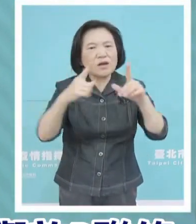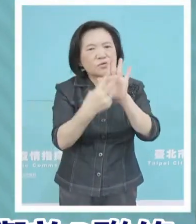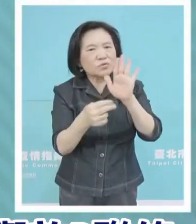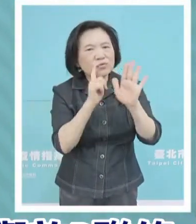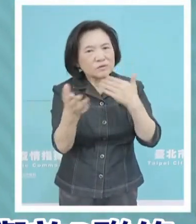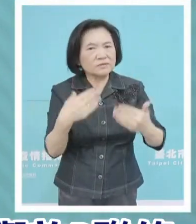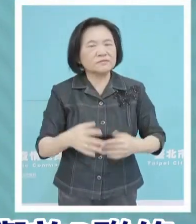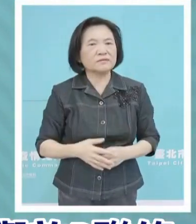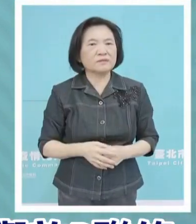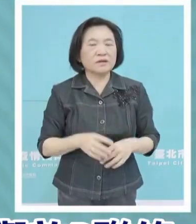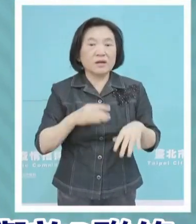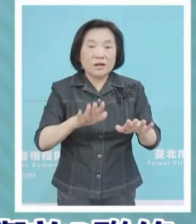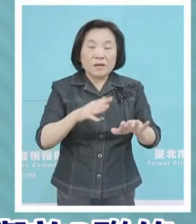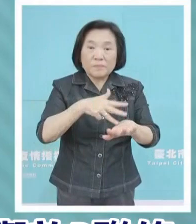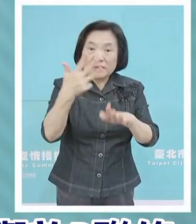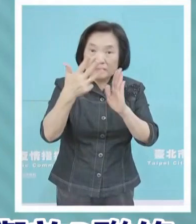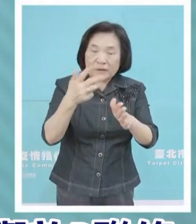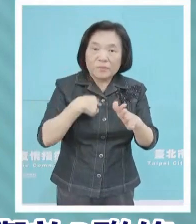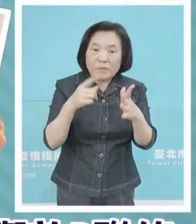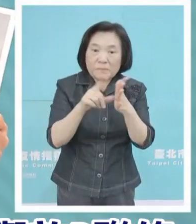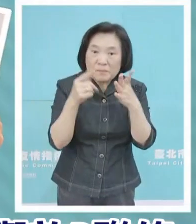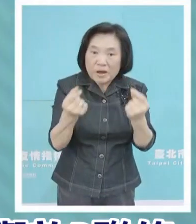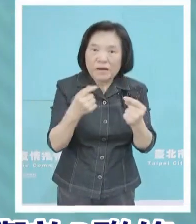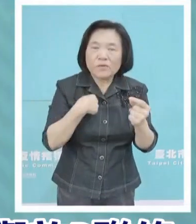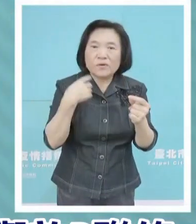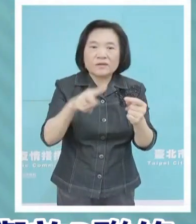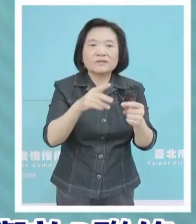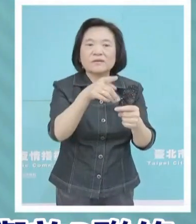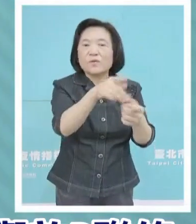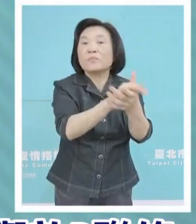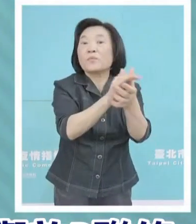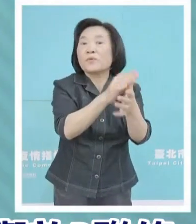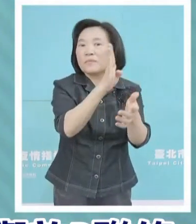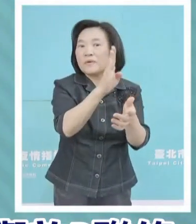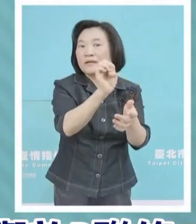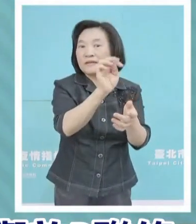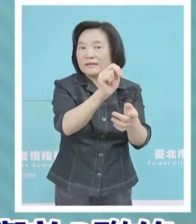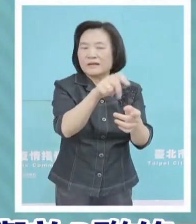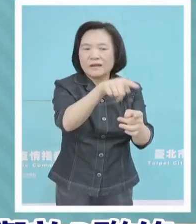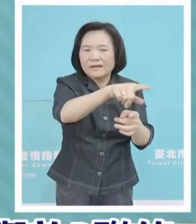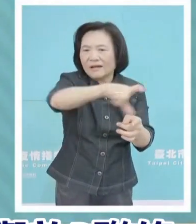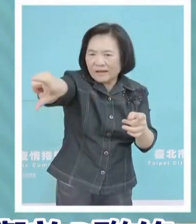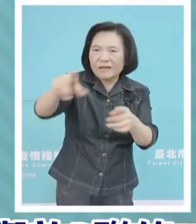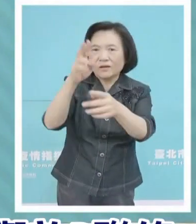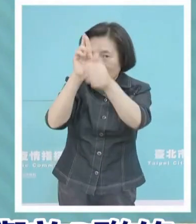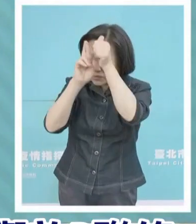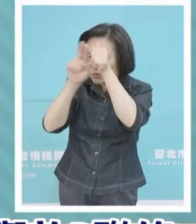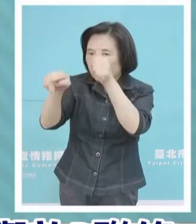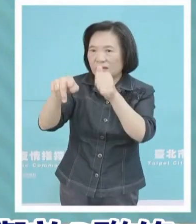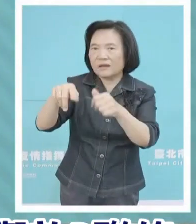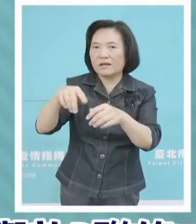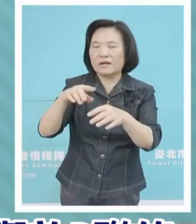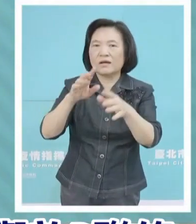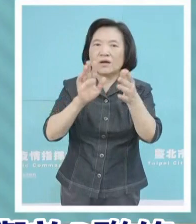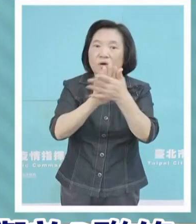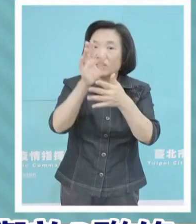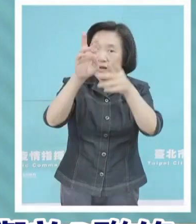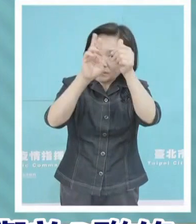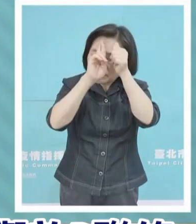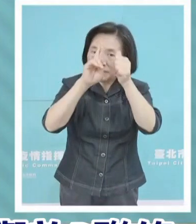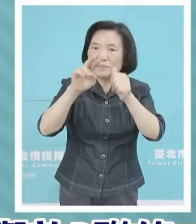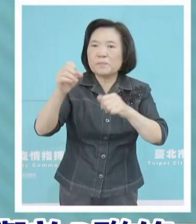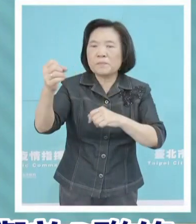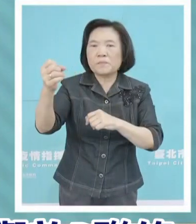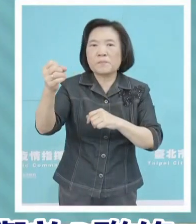我也请这个 Ben 去找许P， 然后他发了简讯给我。所以这是6月9号，是许金川第一次